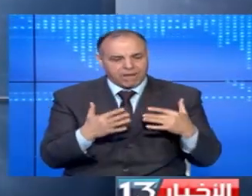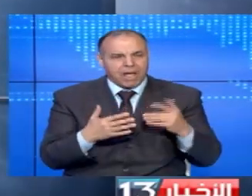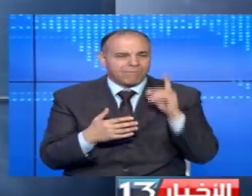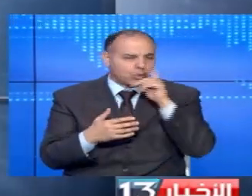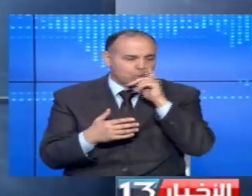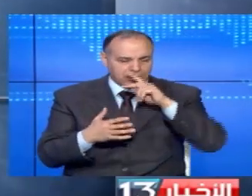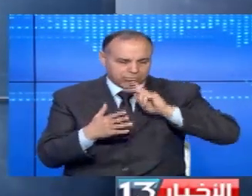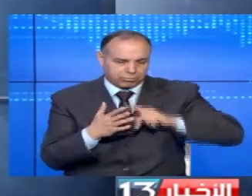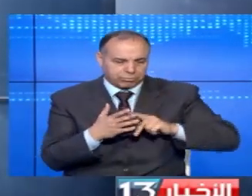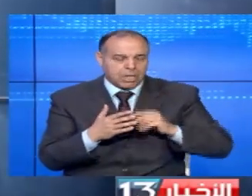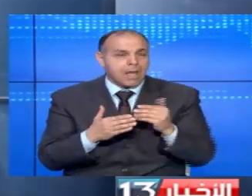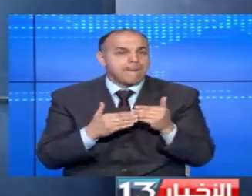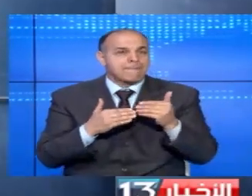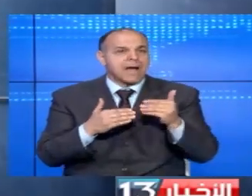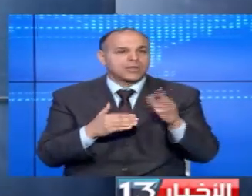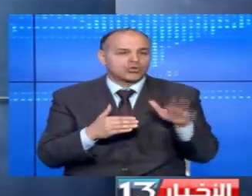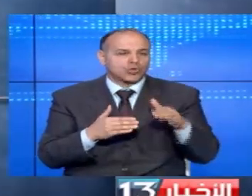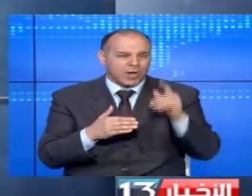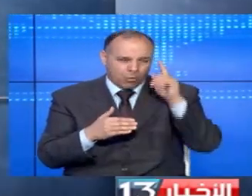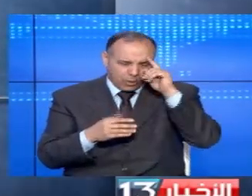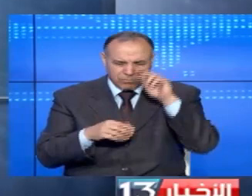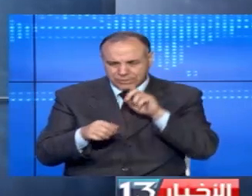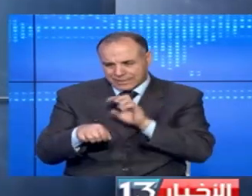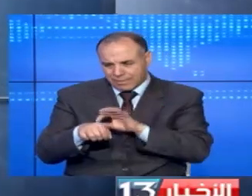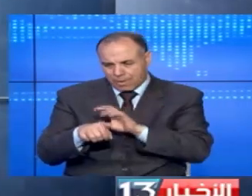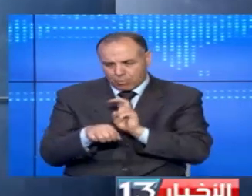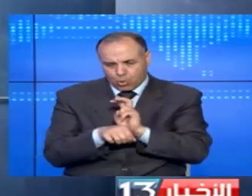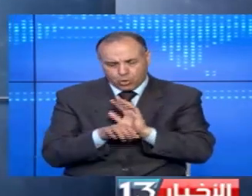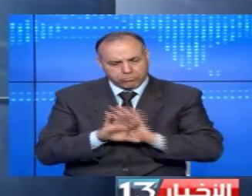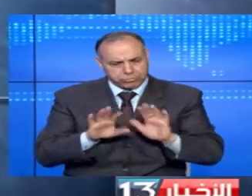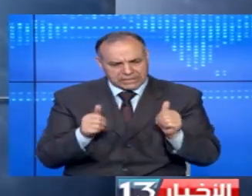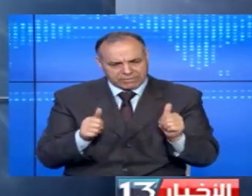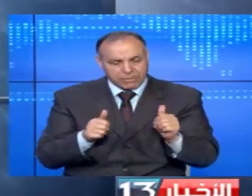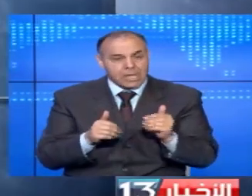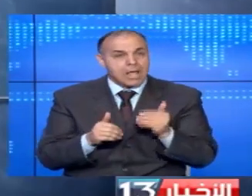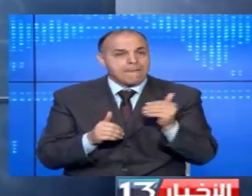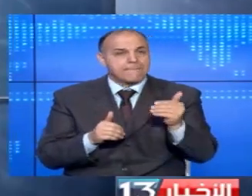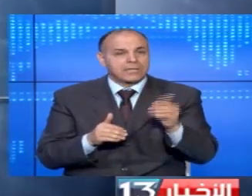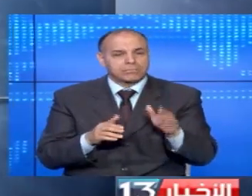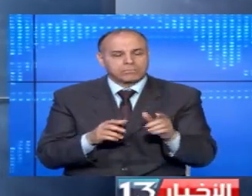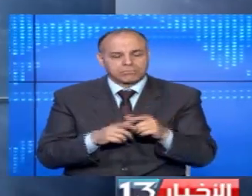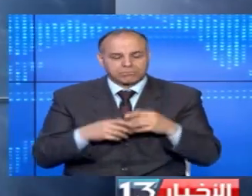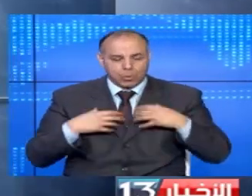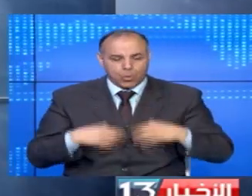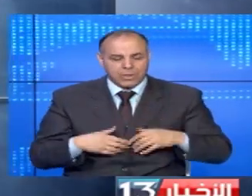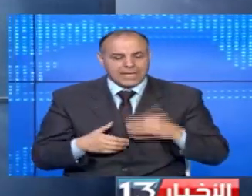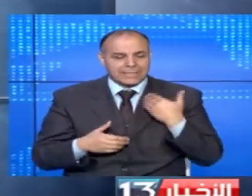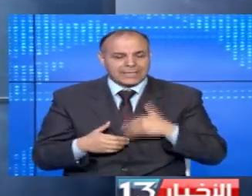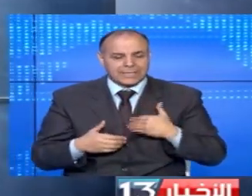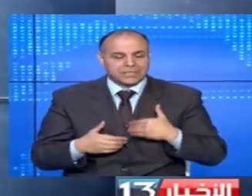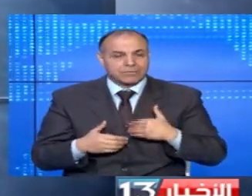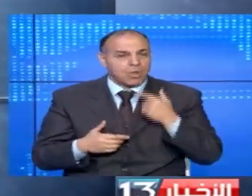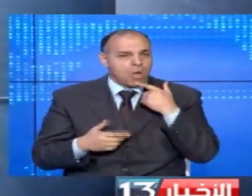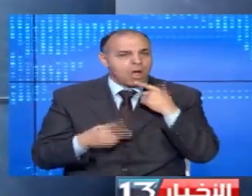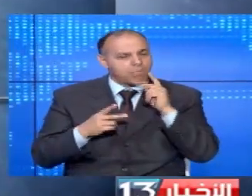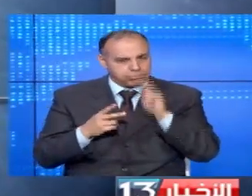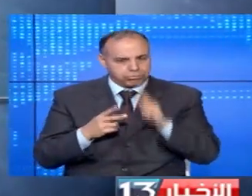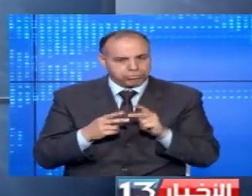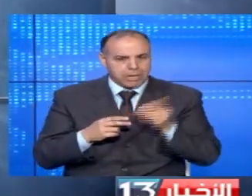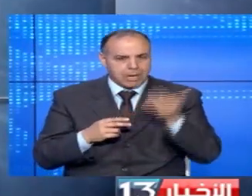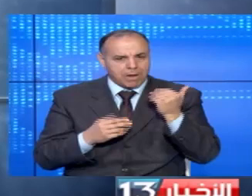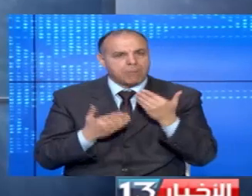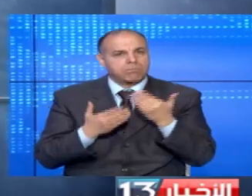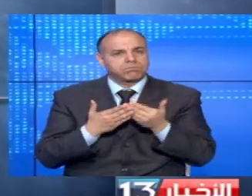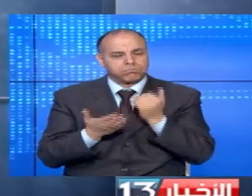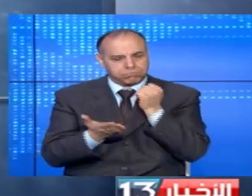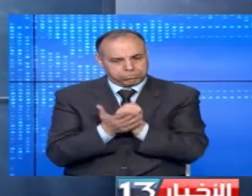بعد ان لاعب الاختبارات الطبيه اللازمه وكانت الهيئه المديره للترجي الرياضي قررت امس منح